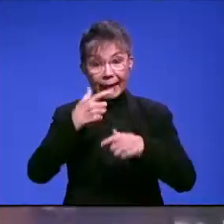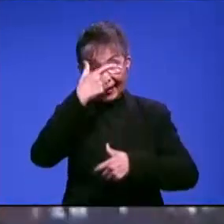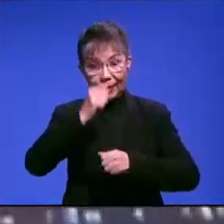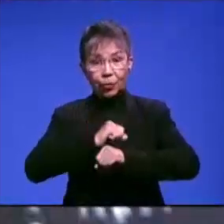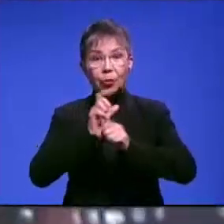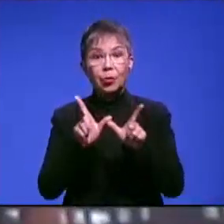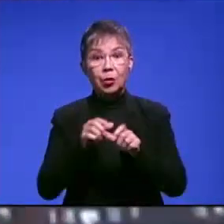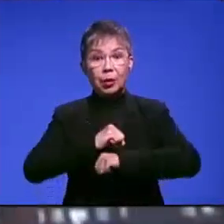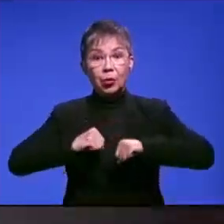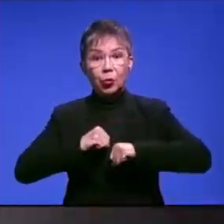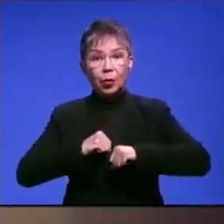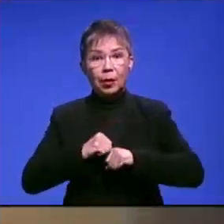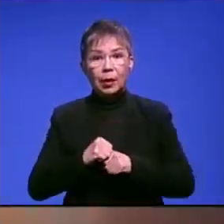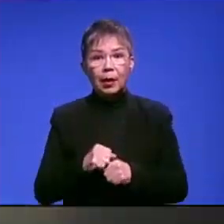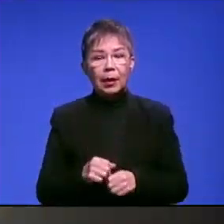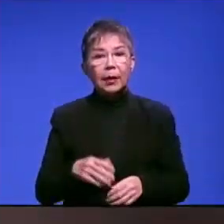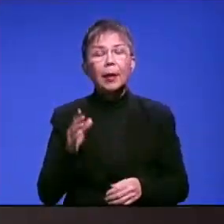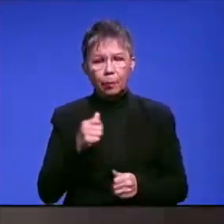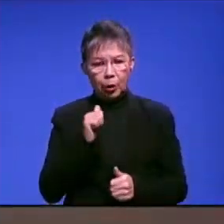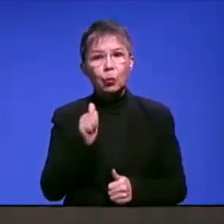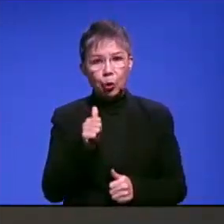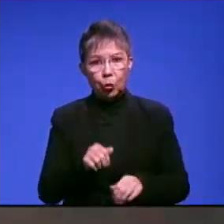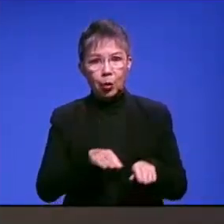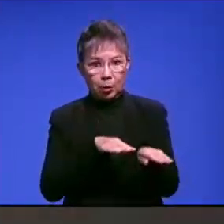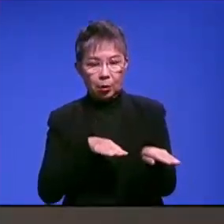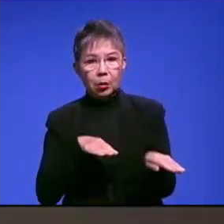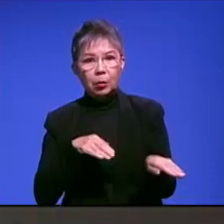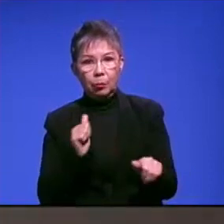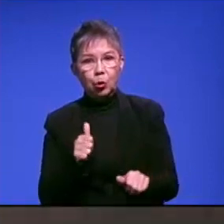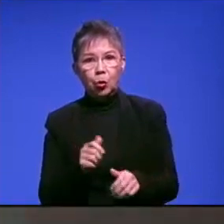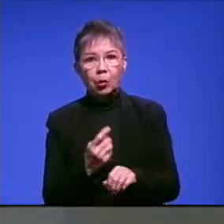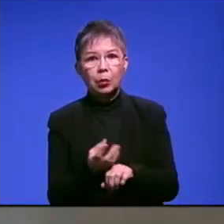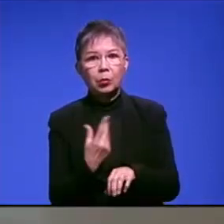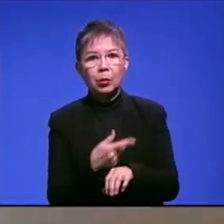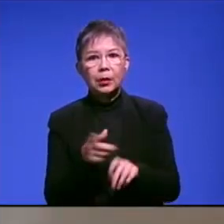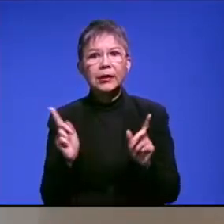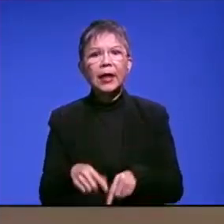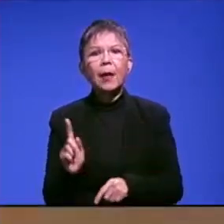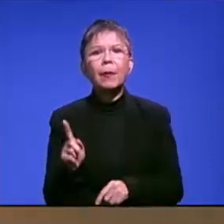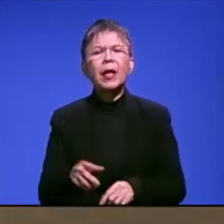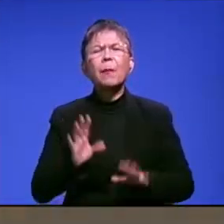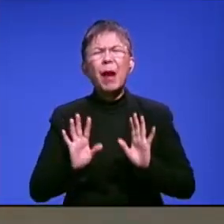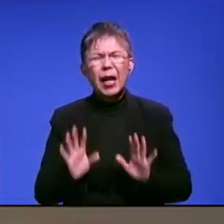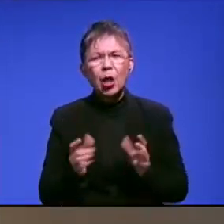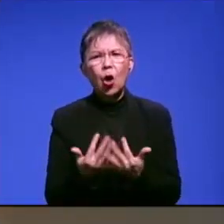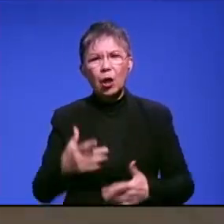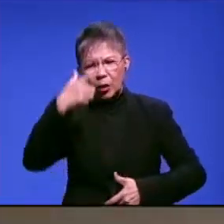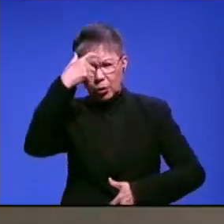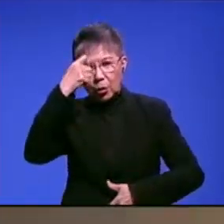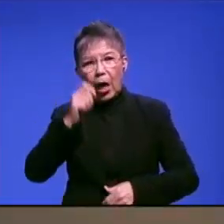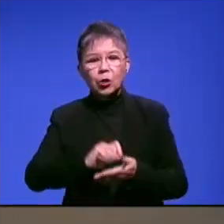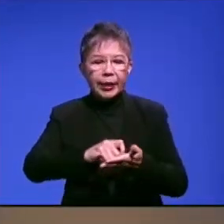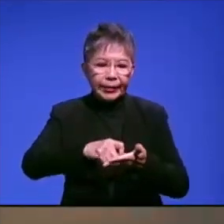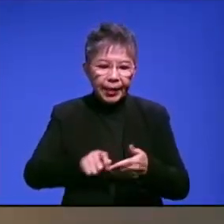Atlet, Brigjen M. Saleh, tidak membantah antrian ambulans ini. Antrian terjadi karena banyak pasien masuk harus melakukan